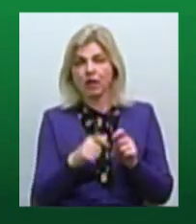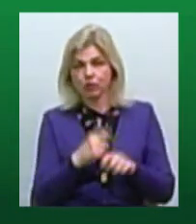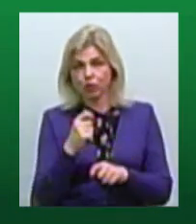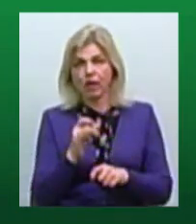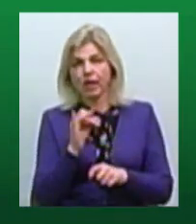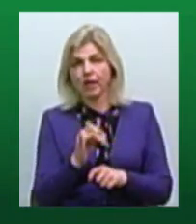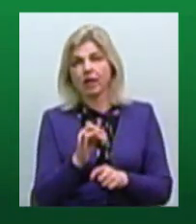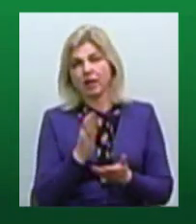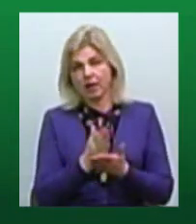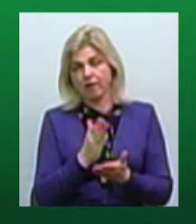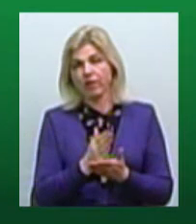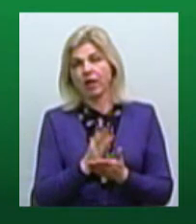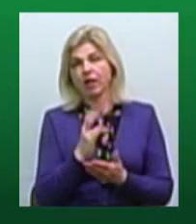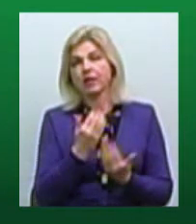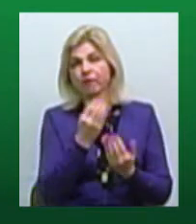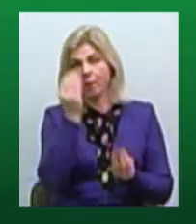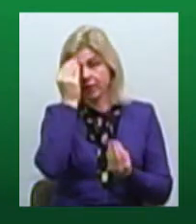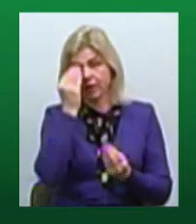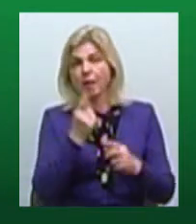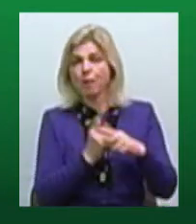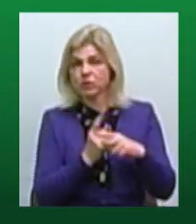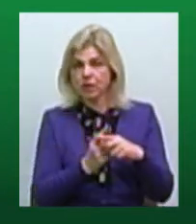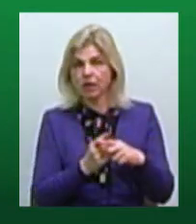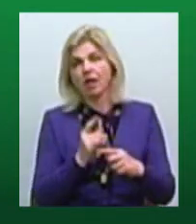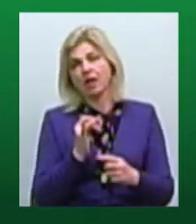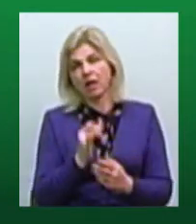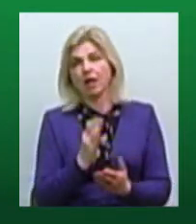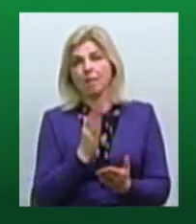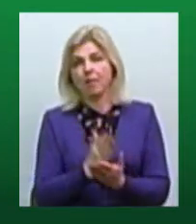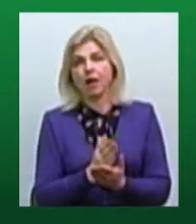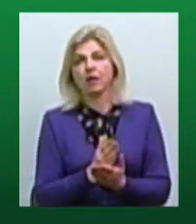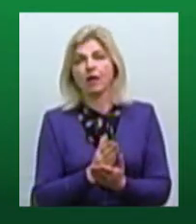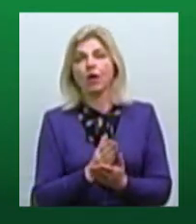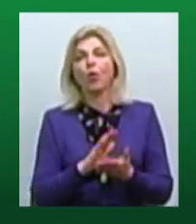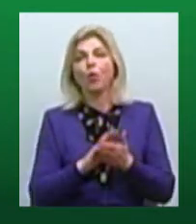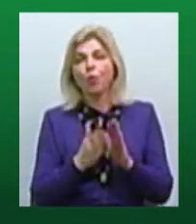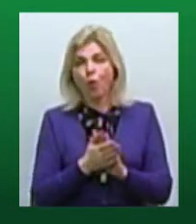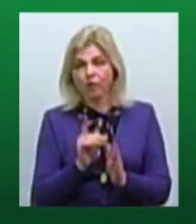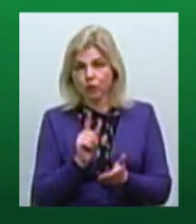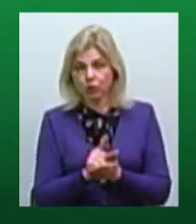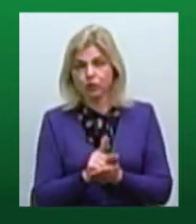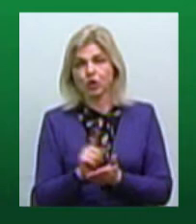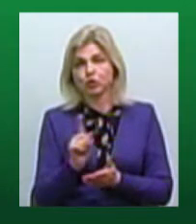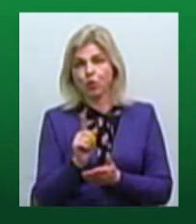аттестованный с нами поля позитивным и мая встретил новый аким